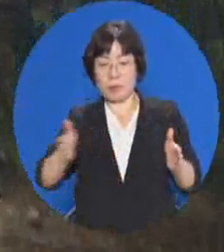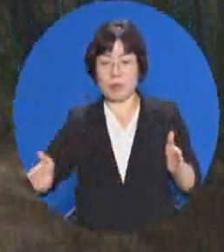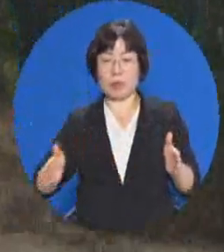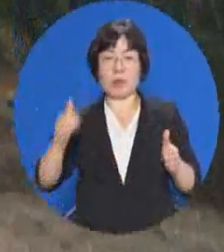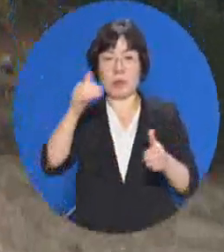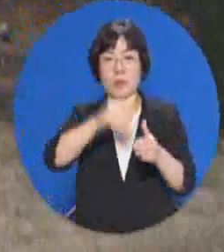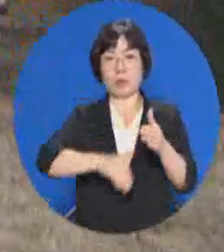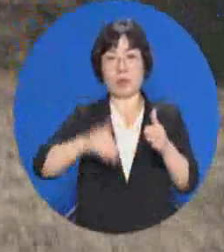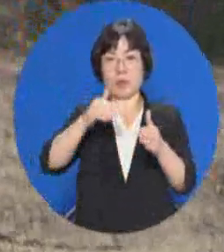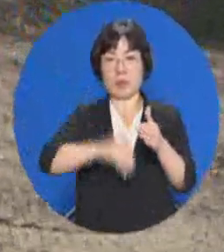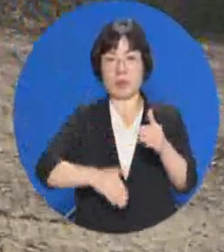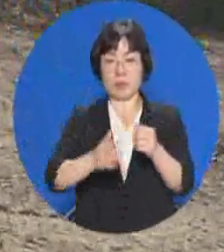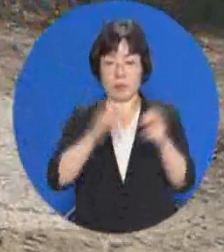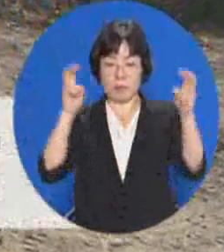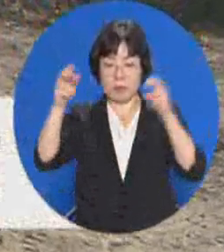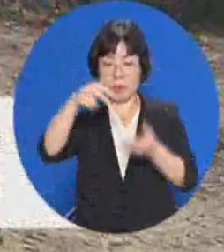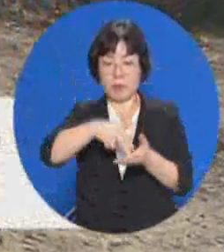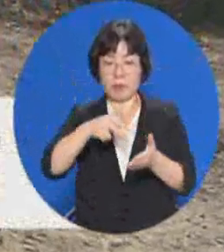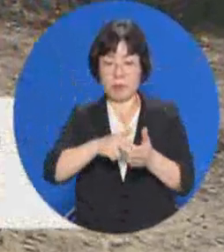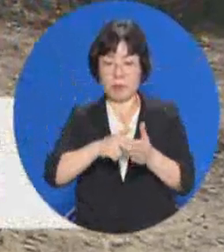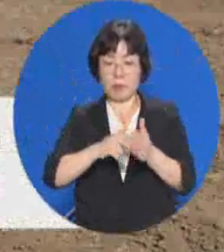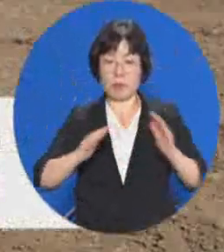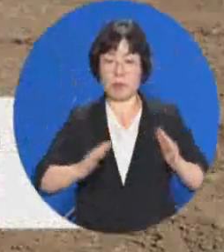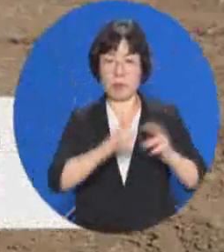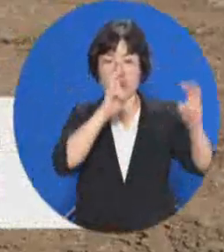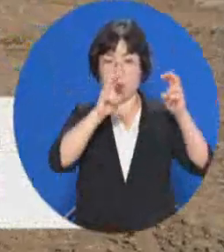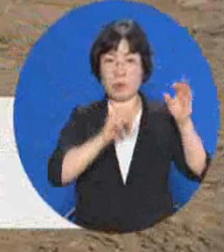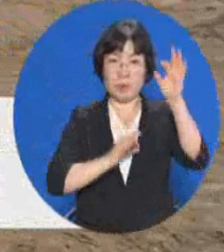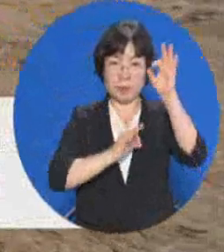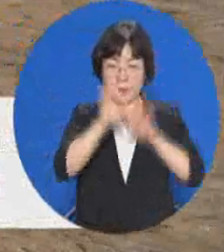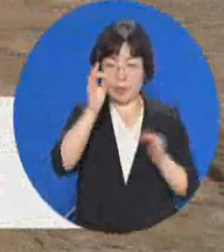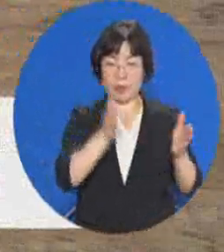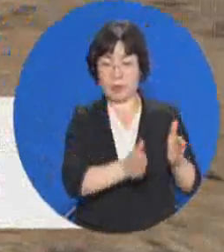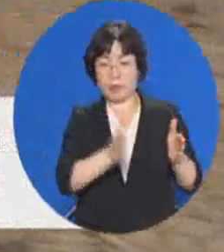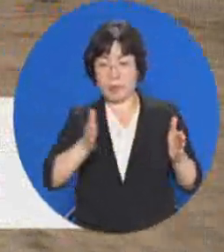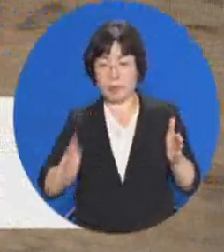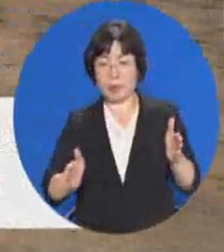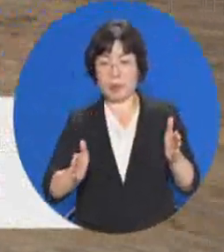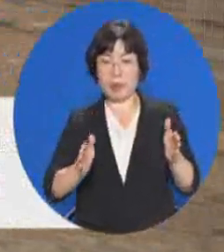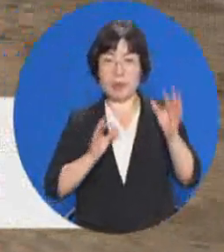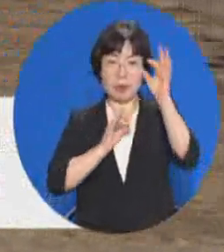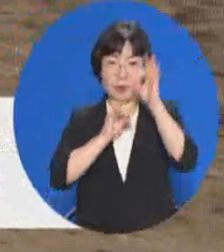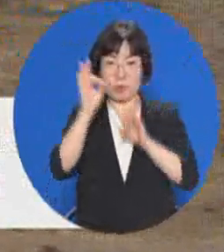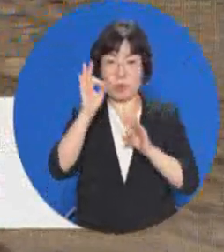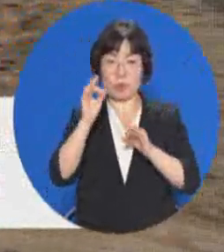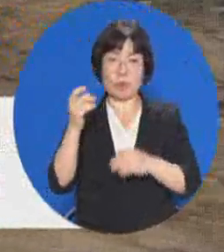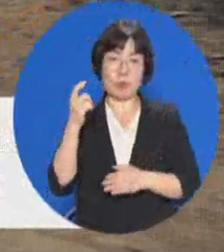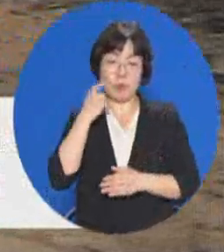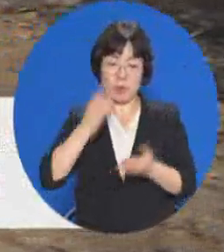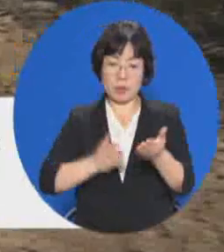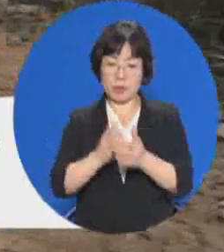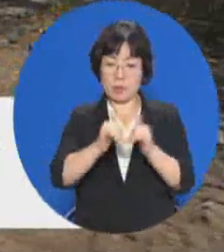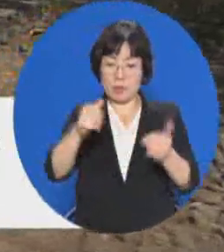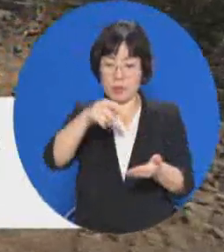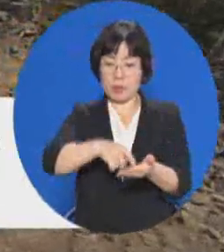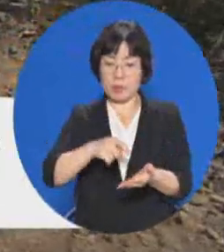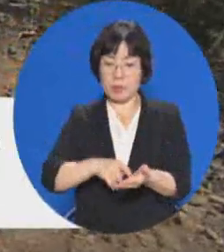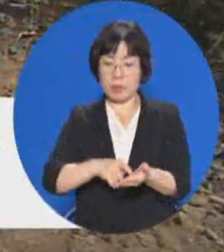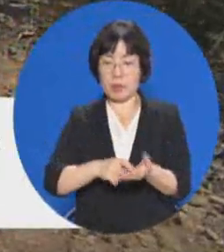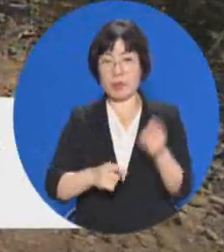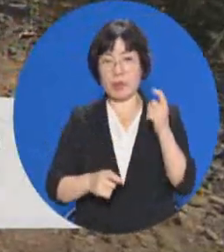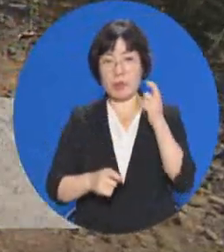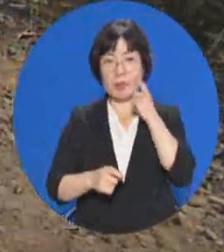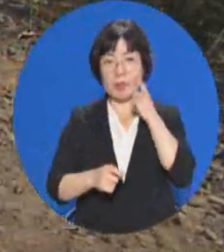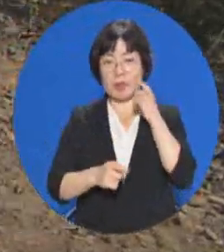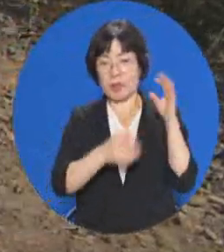겁니다. 업체 측은 시공사의 실수로 도로폭이 넓어졌다고 해명하고 있지만 전문가는 터무니없는